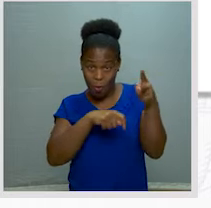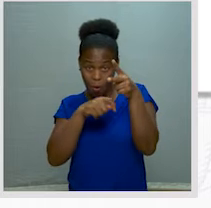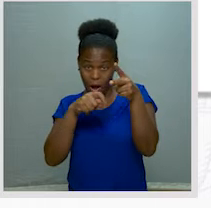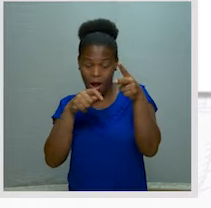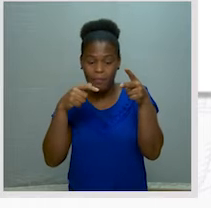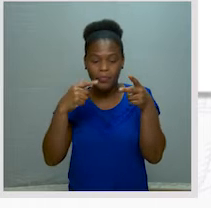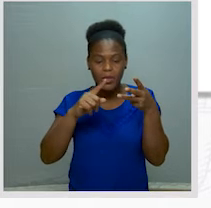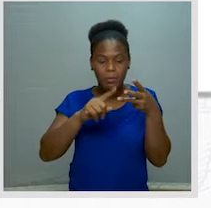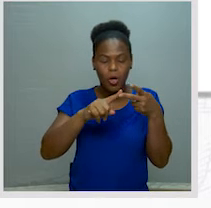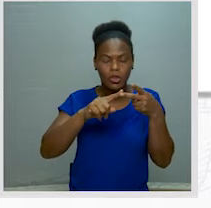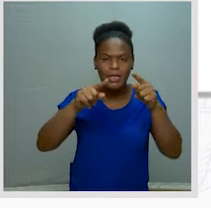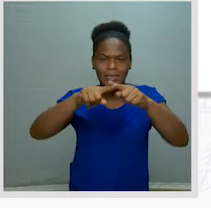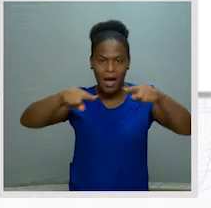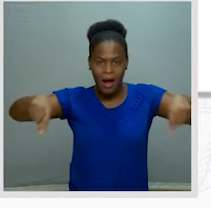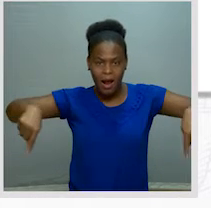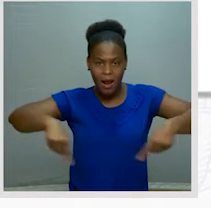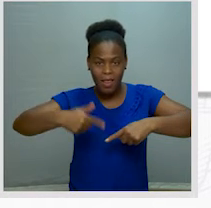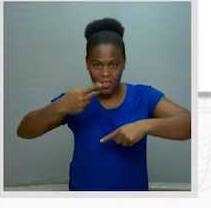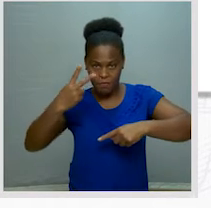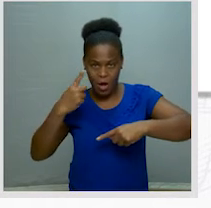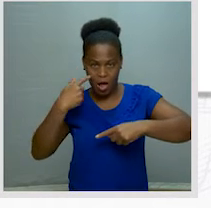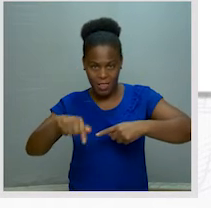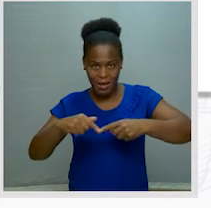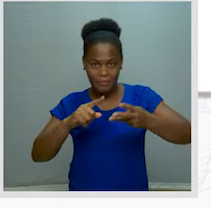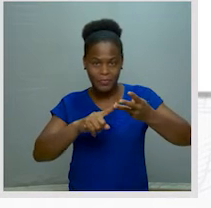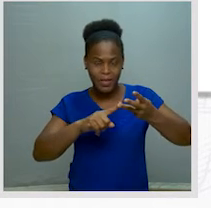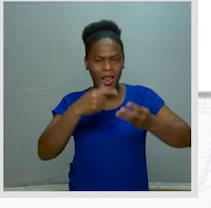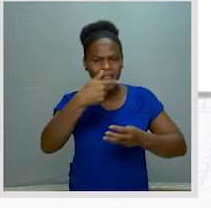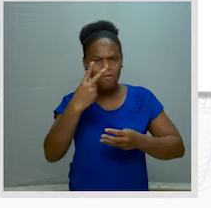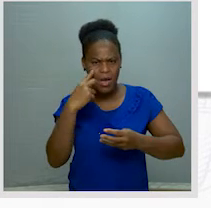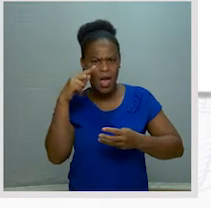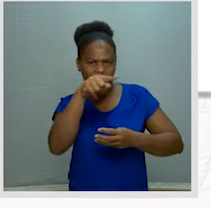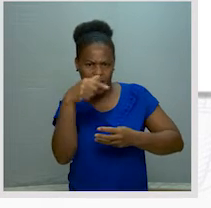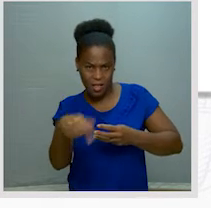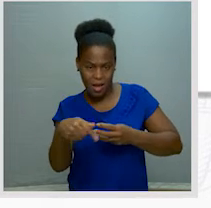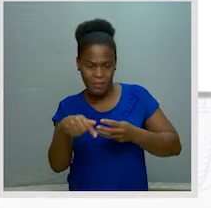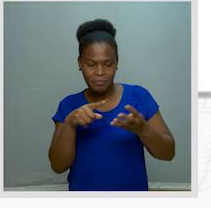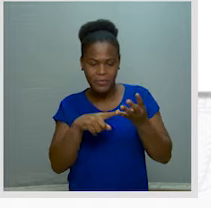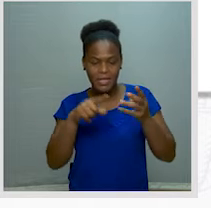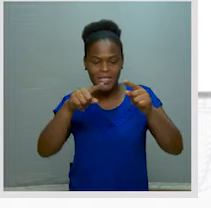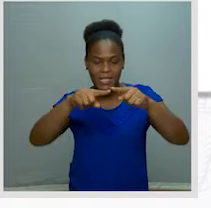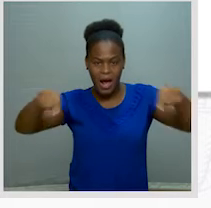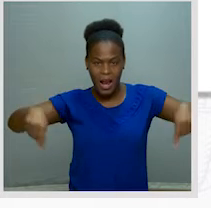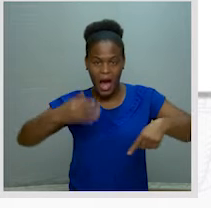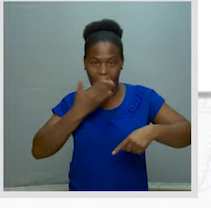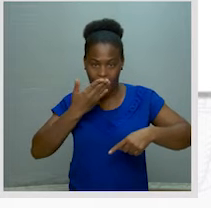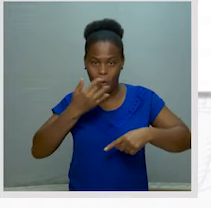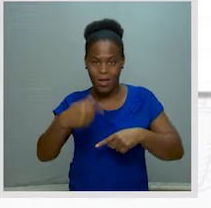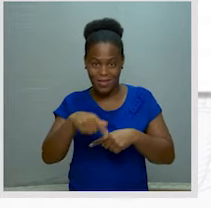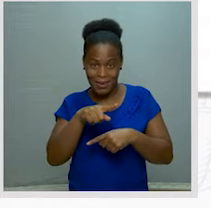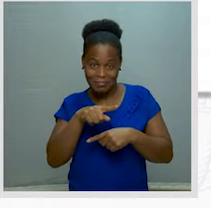une caméra, un studio de télévision, une télévision, une salle de